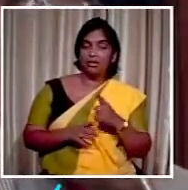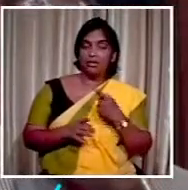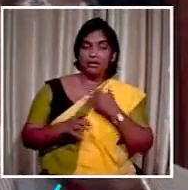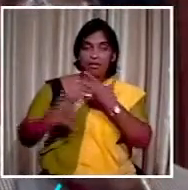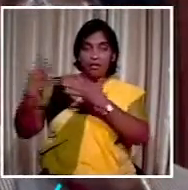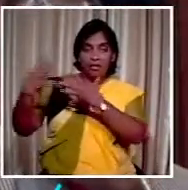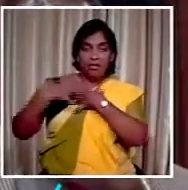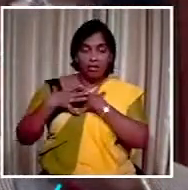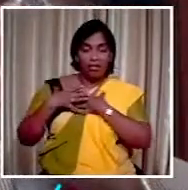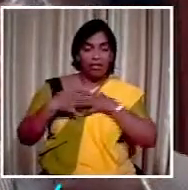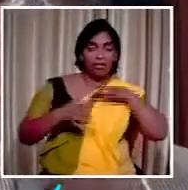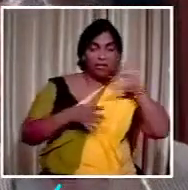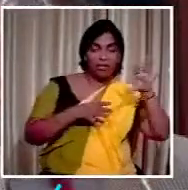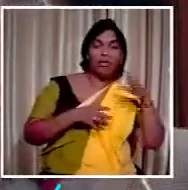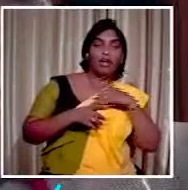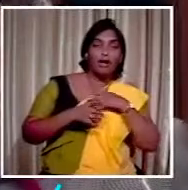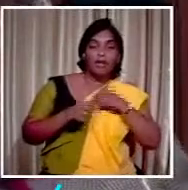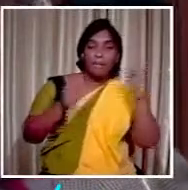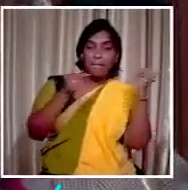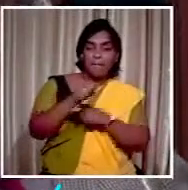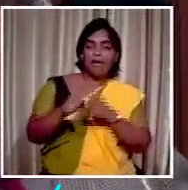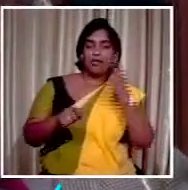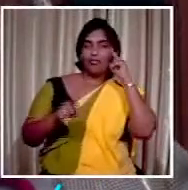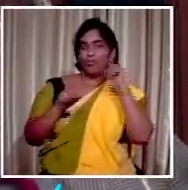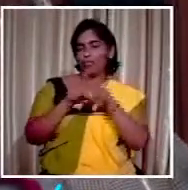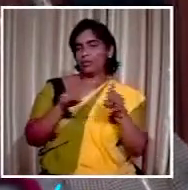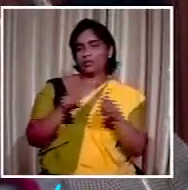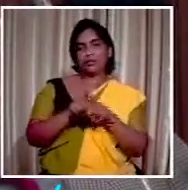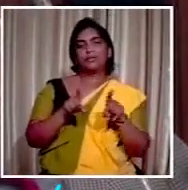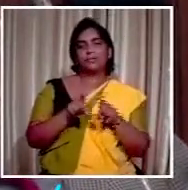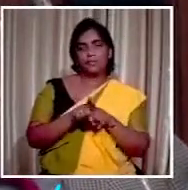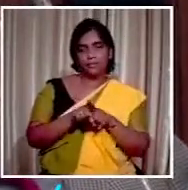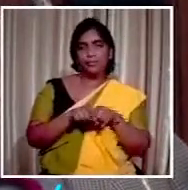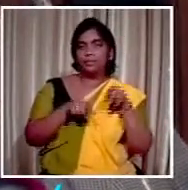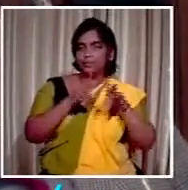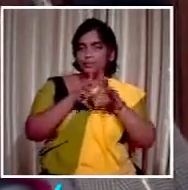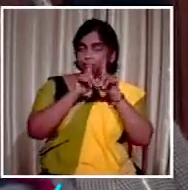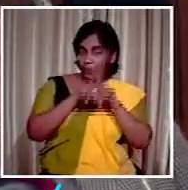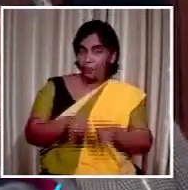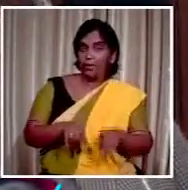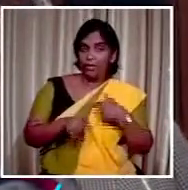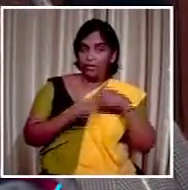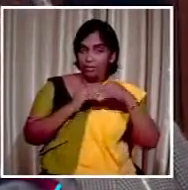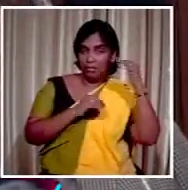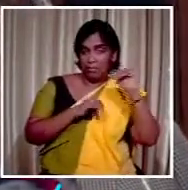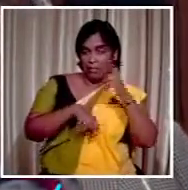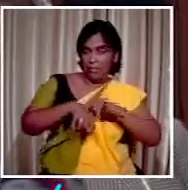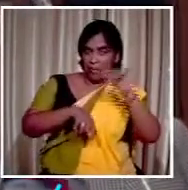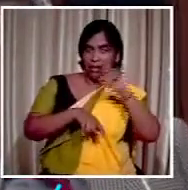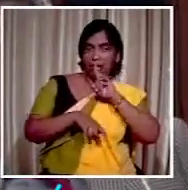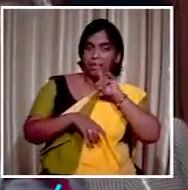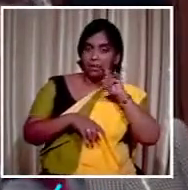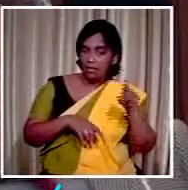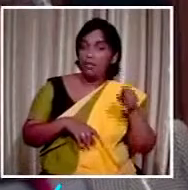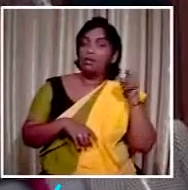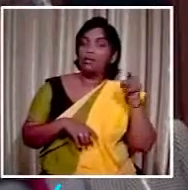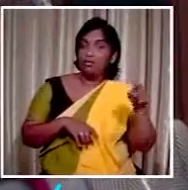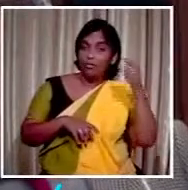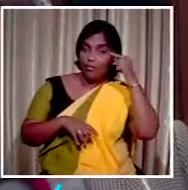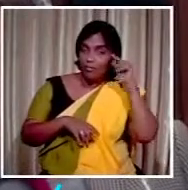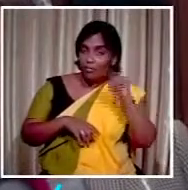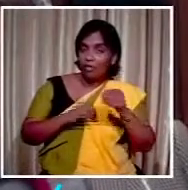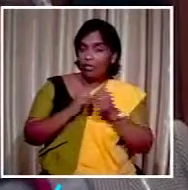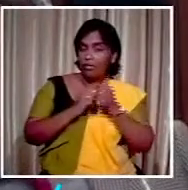පණිවිඩකාරයා මරා දැමීමේ ක්‍රියාවලියක් විදියට. මෙහෙම දෙයක් වෙන්න යනවයි කියපුවාම ඒ පිළිබඳව